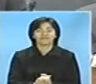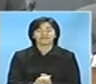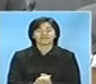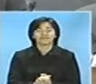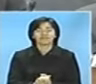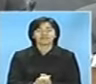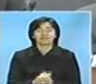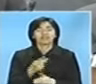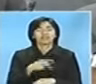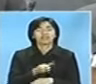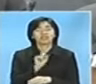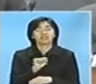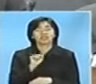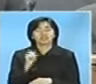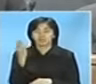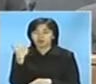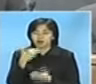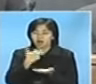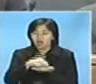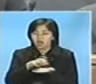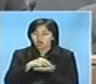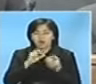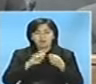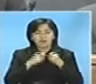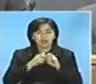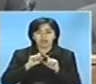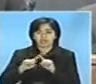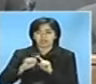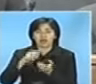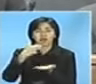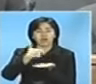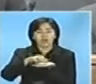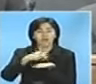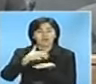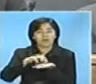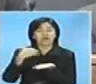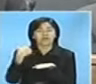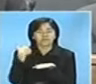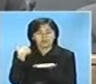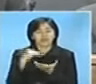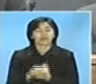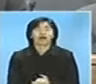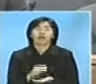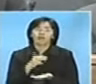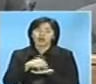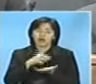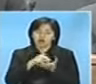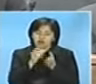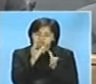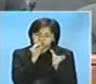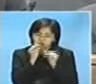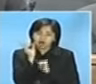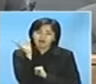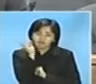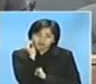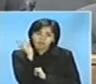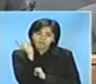ได้ชี้ประเด็นปัญหาต่างๆเป็นที่น่าฟังอย่างยิ่งและก็ผ